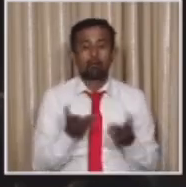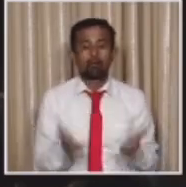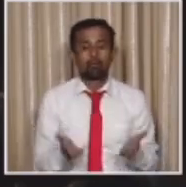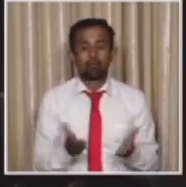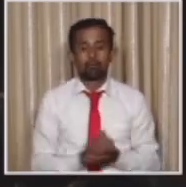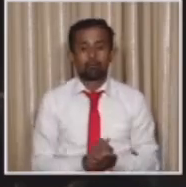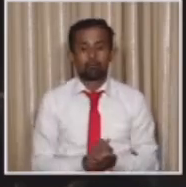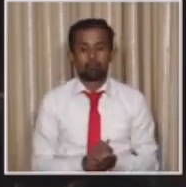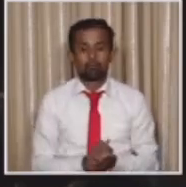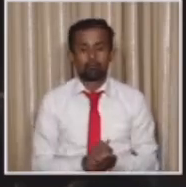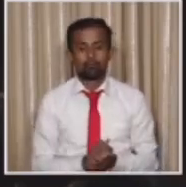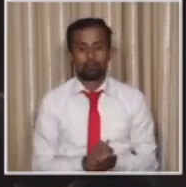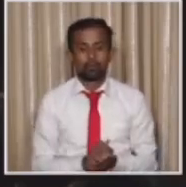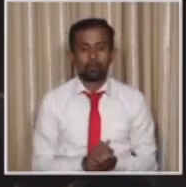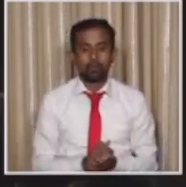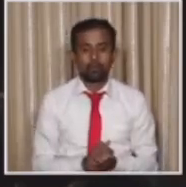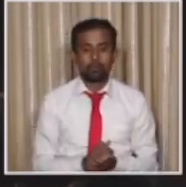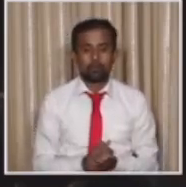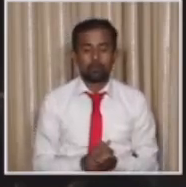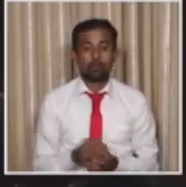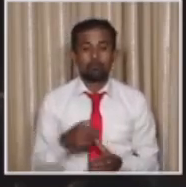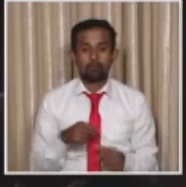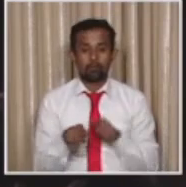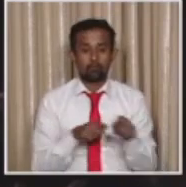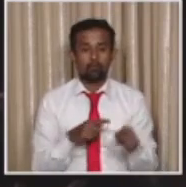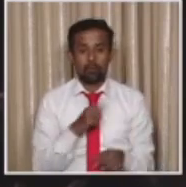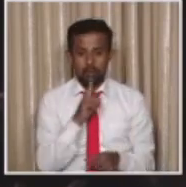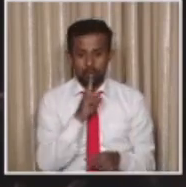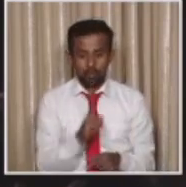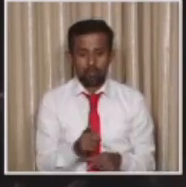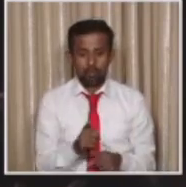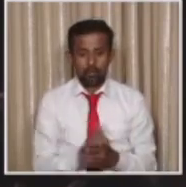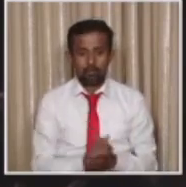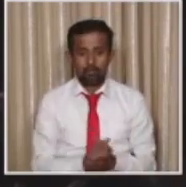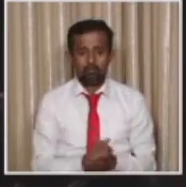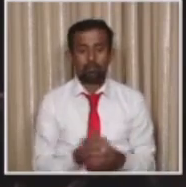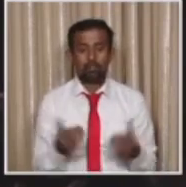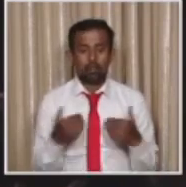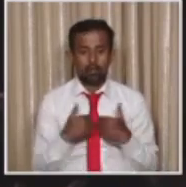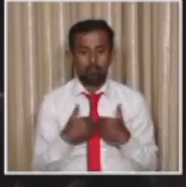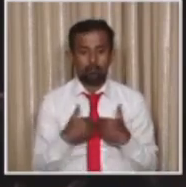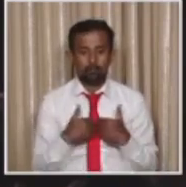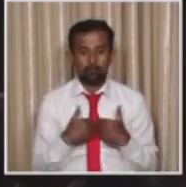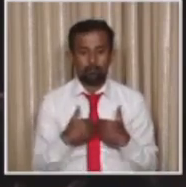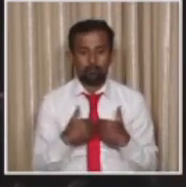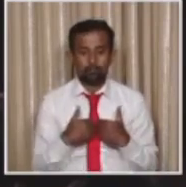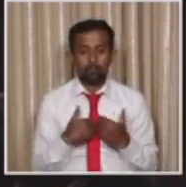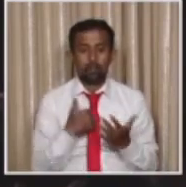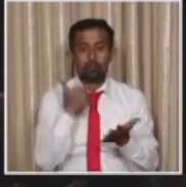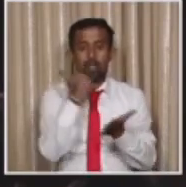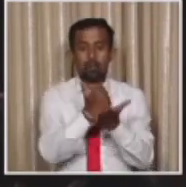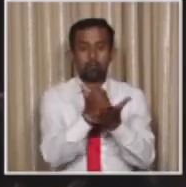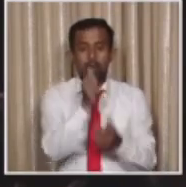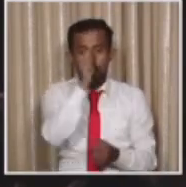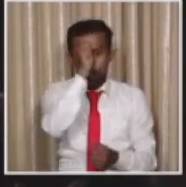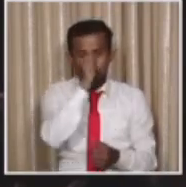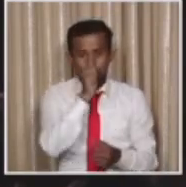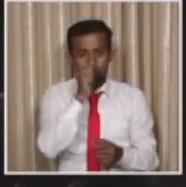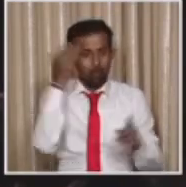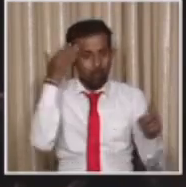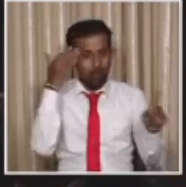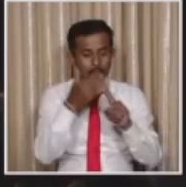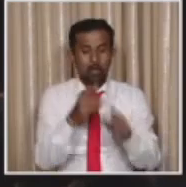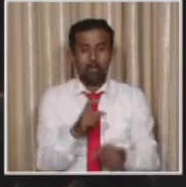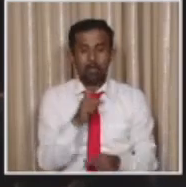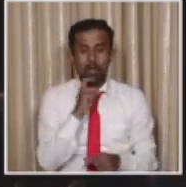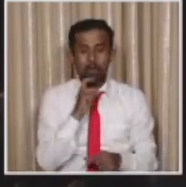ඒ නිසා ඒ වගේම මම කියන්න කැමතියි මේ පිළිබඳ වගේම අපි අර මහා බැංකු හොරකම සම්බන්ධව නඩු